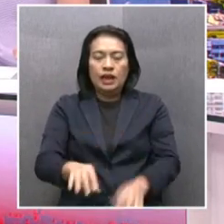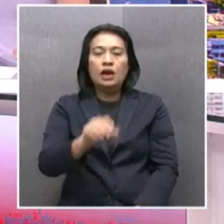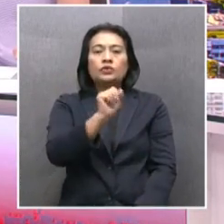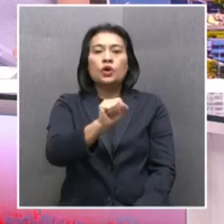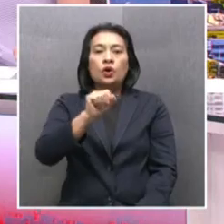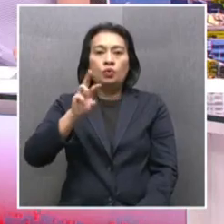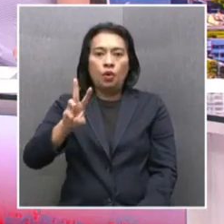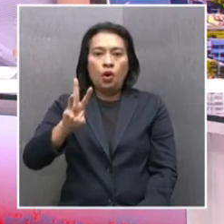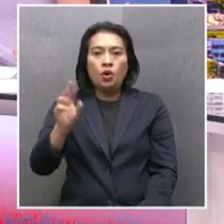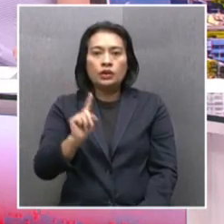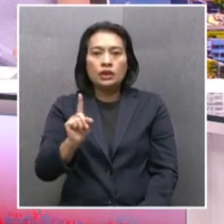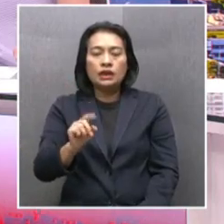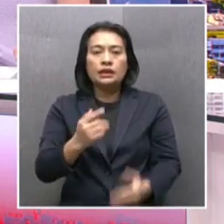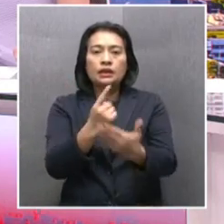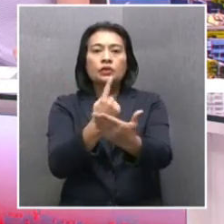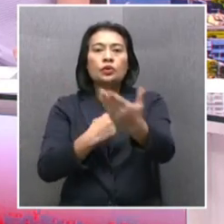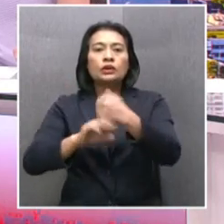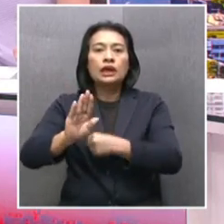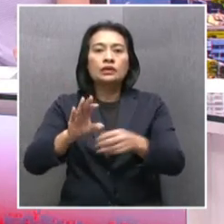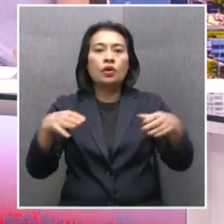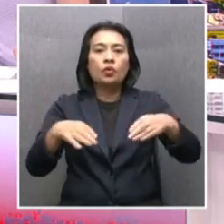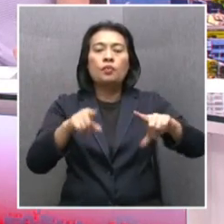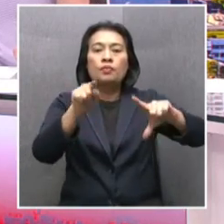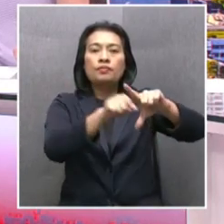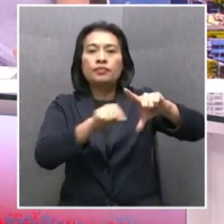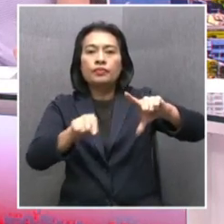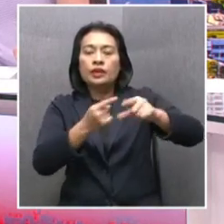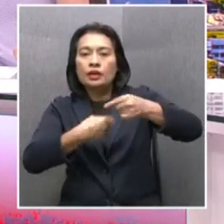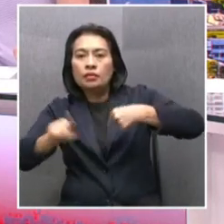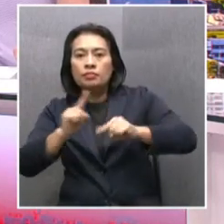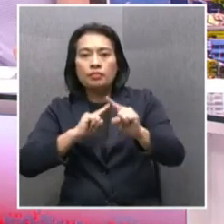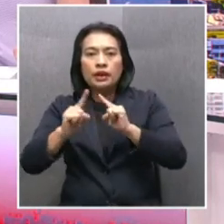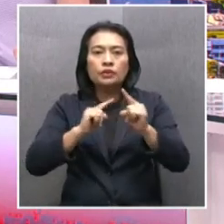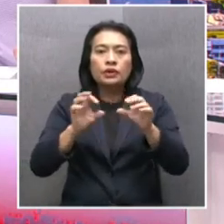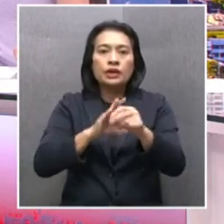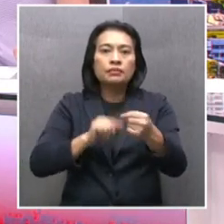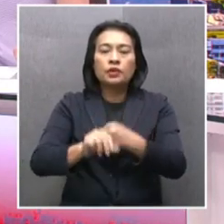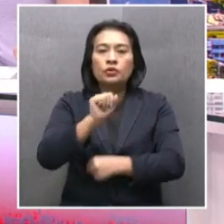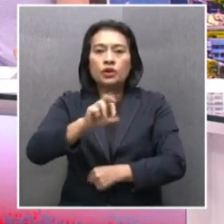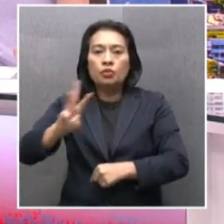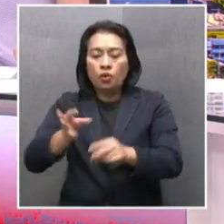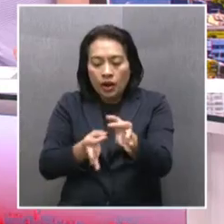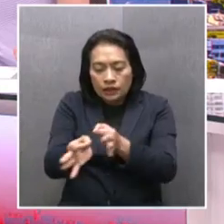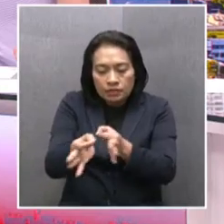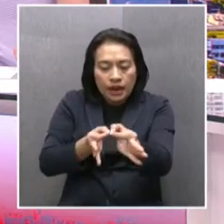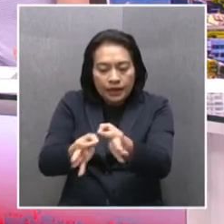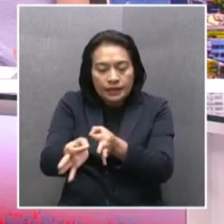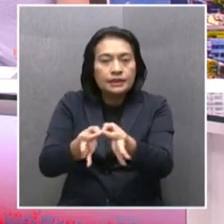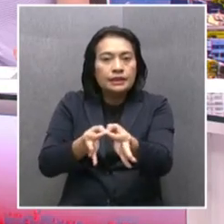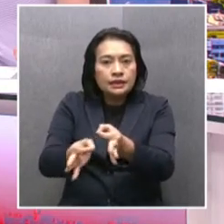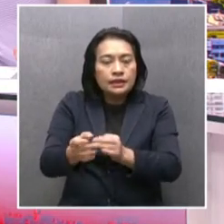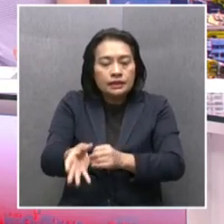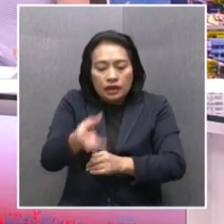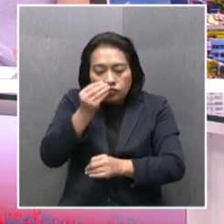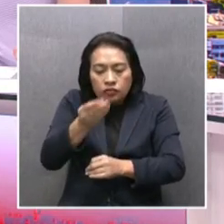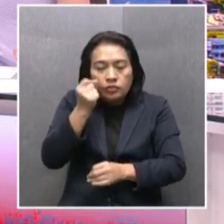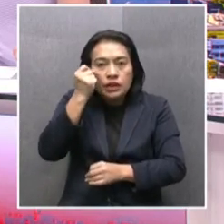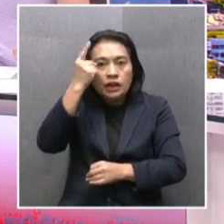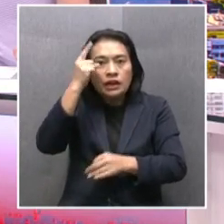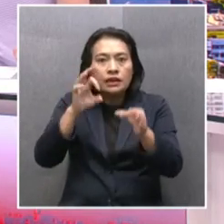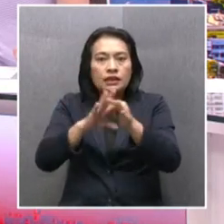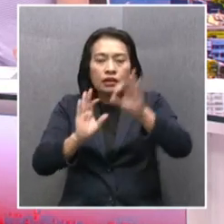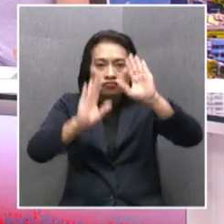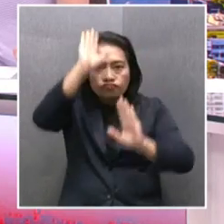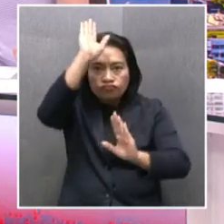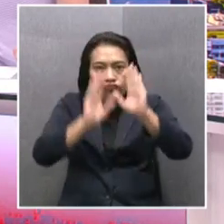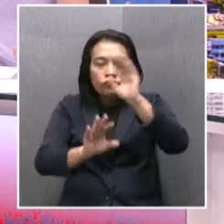ครับคือเขาจะมีการส่งตัวแทนของพรรคก้าวไกลไปคุยกับสว.ไปทำความเข้าใจด้วยนั่นเองนะครับเพราะว่าจะมีส่วนสำคัญในการโหวตเลือกนายพิธาลิ้มเ